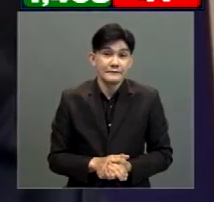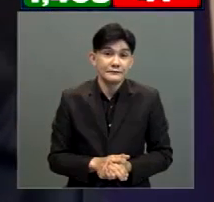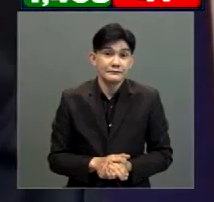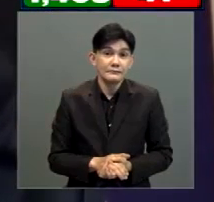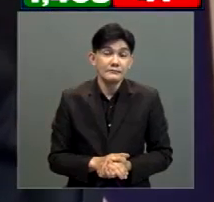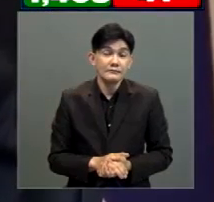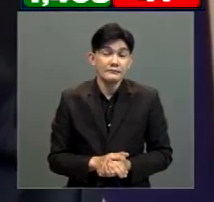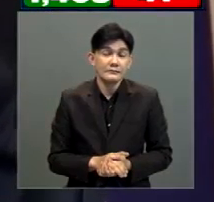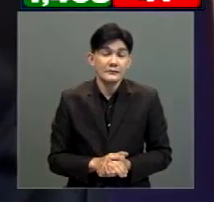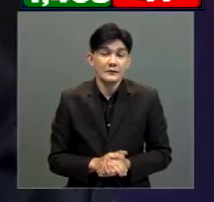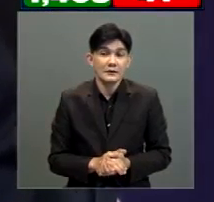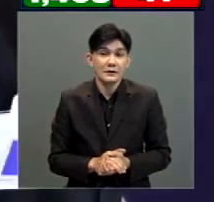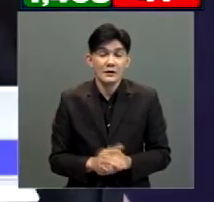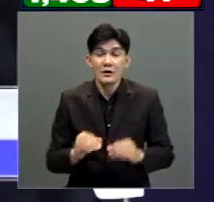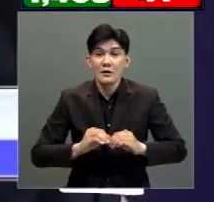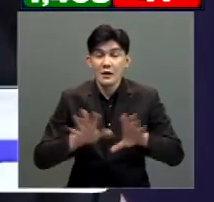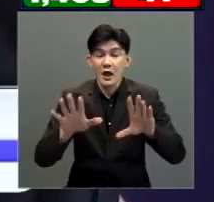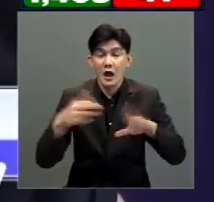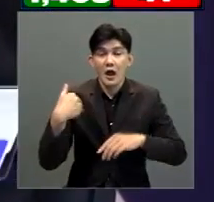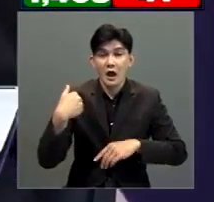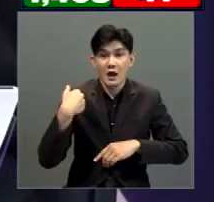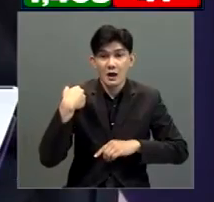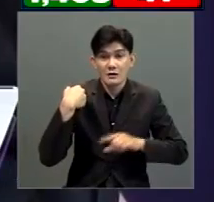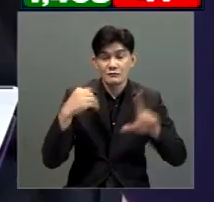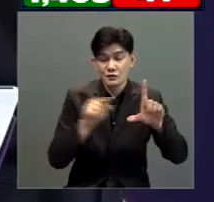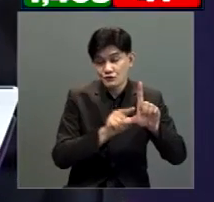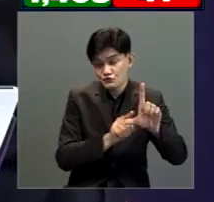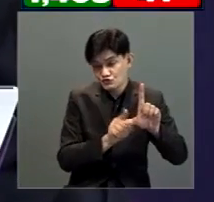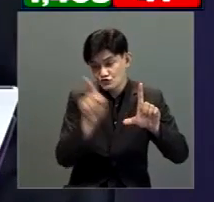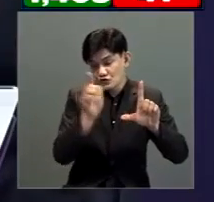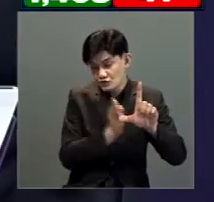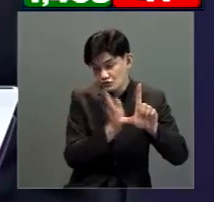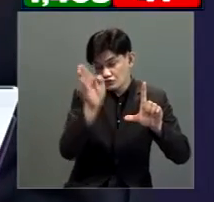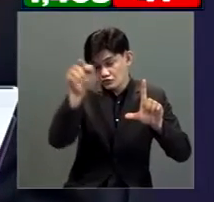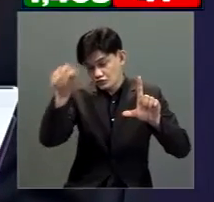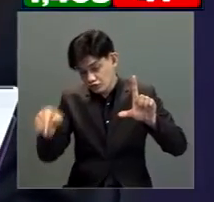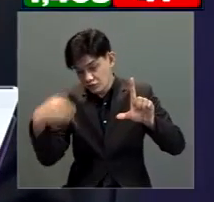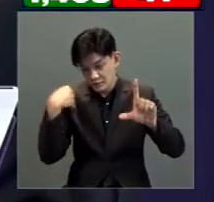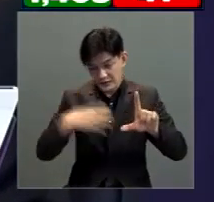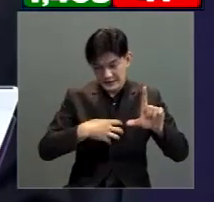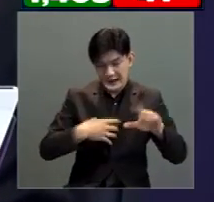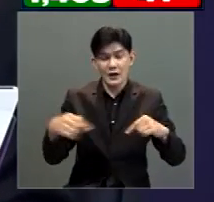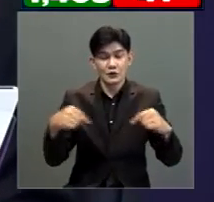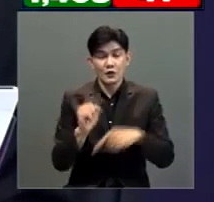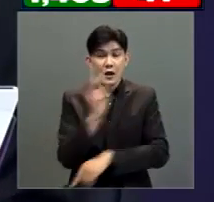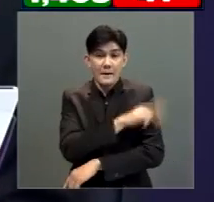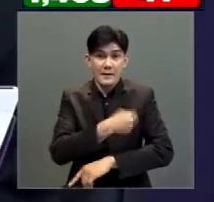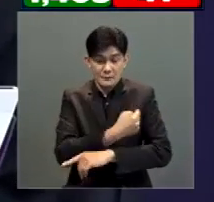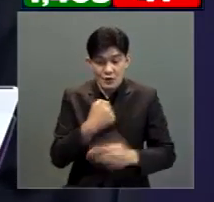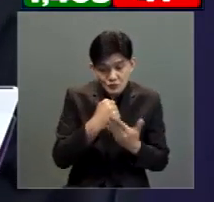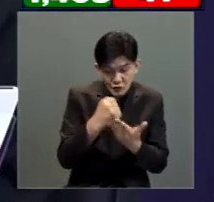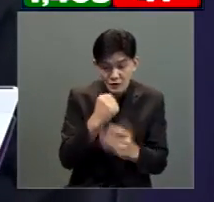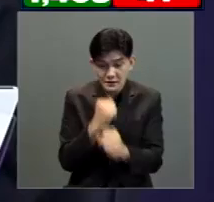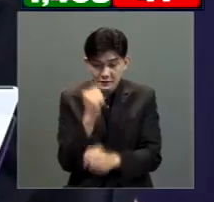ช่วงของการแพร่ระบาดและดึงเส้นกราฟจำนวนผู้ติดเชื้อลงมาไม่เกินขีดความสามารถด้านสาธารณสุขของพวกเรานะครับที่รองรับ